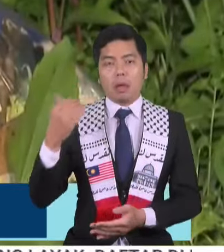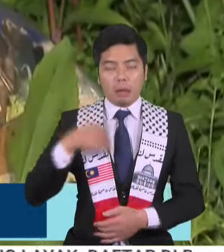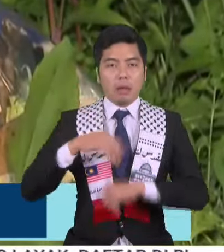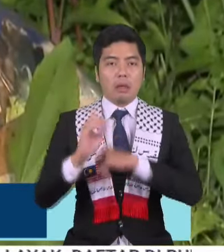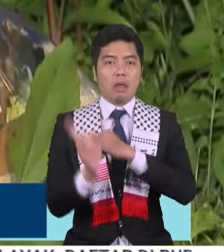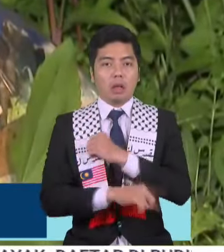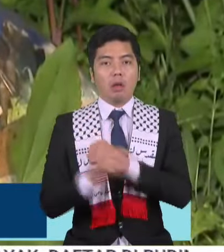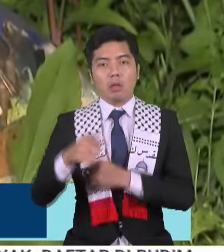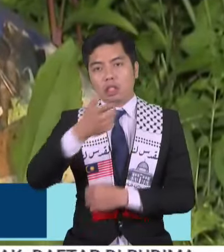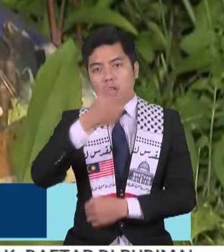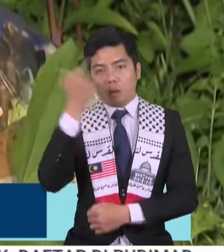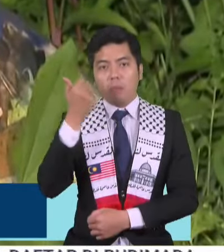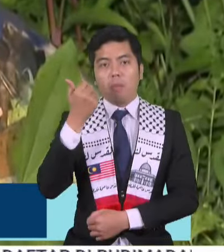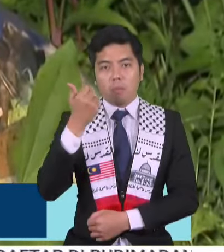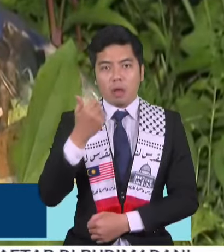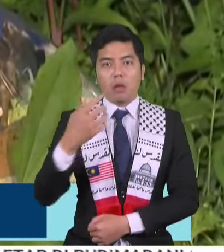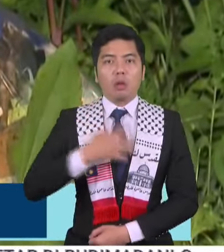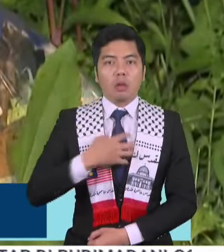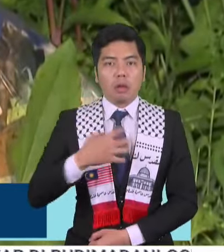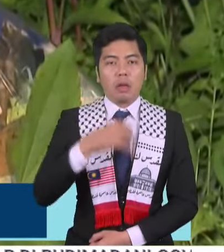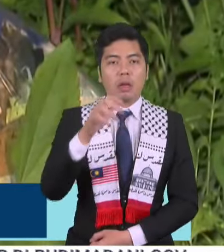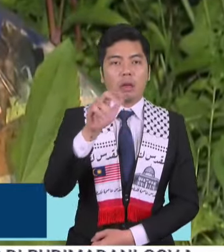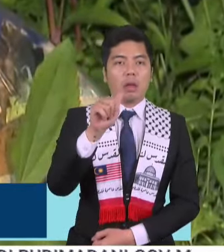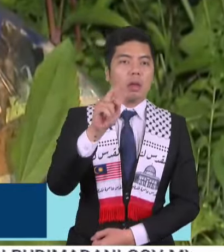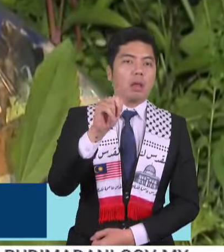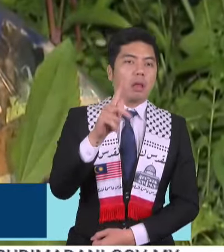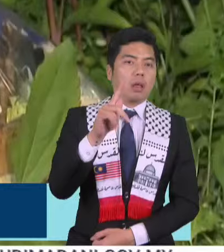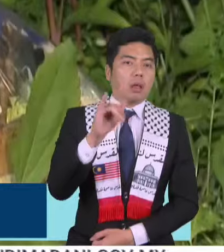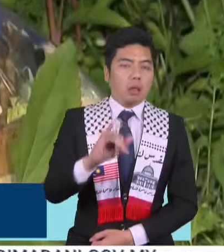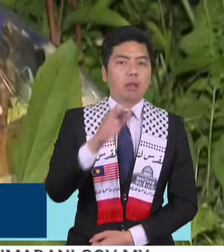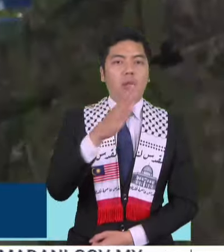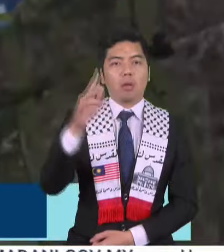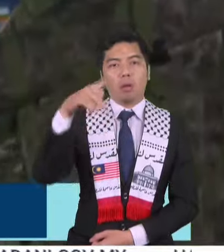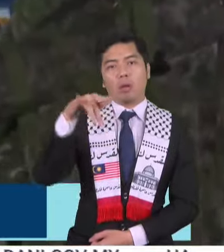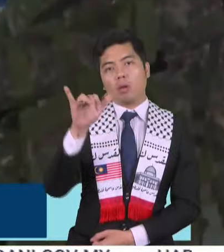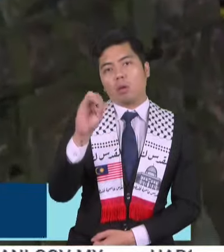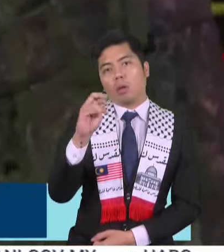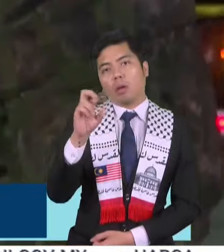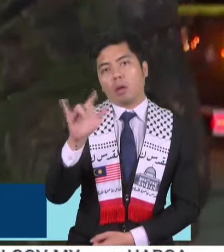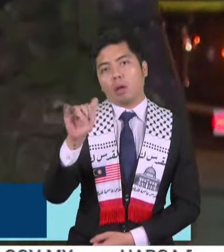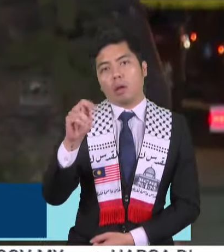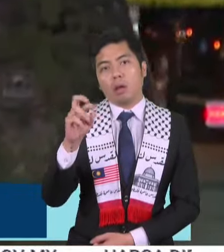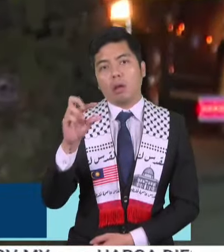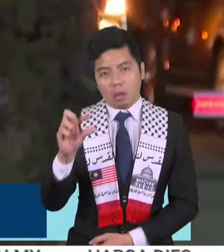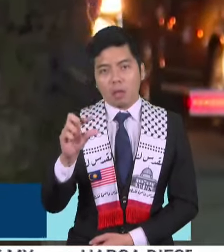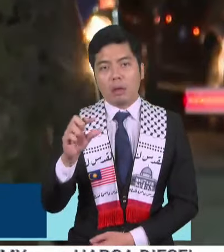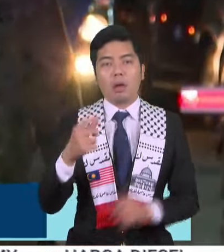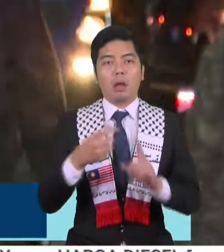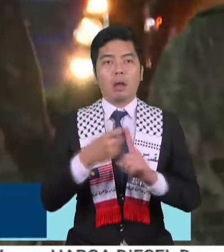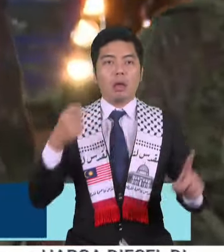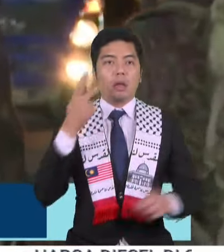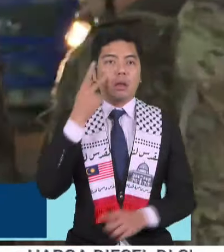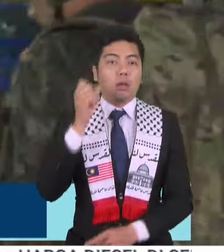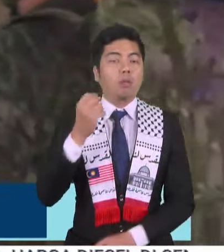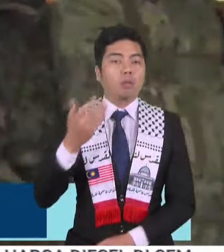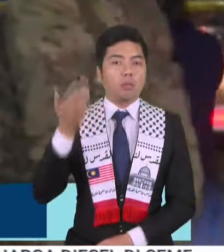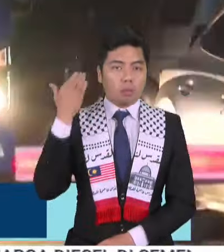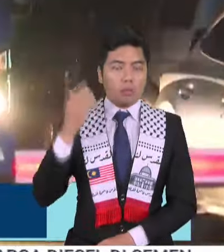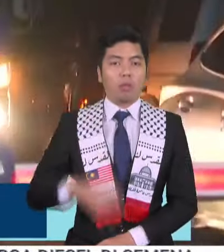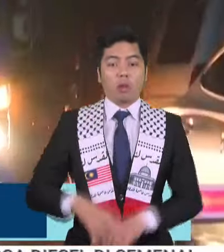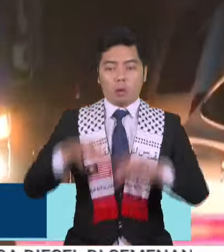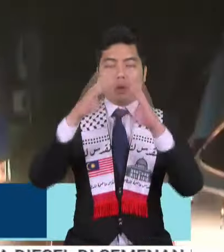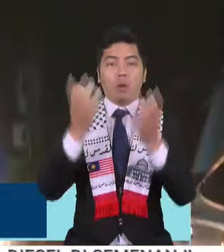Tindakan dikaitkan dengan tindak balas belon propaganda anti Pyongyang oleh aktivis Korea Selatan sebelum ini.